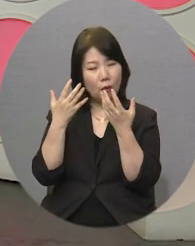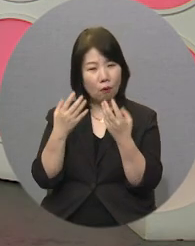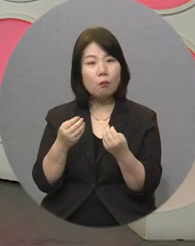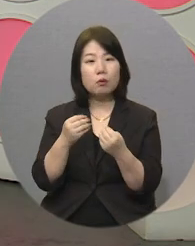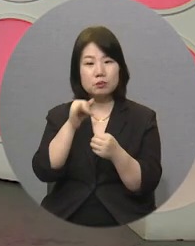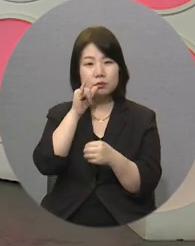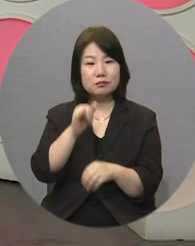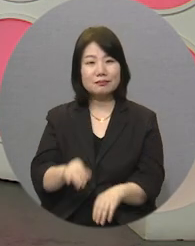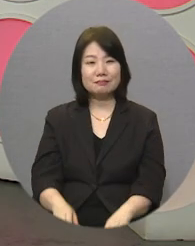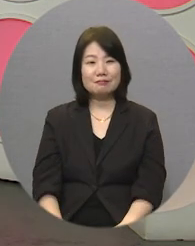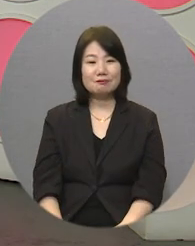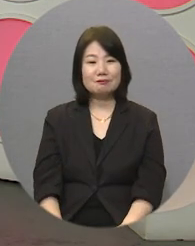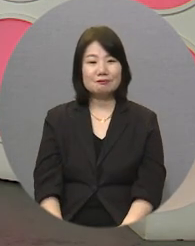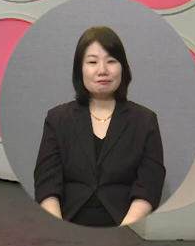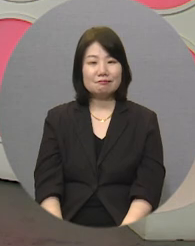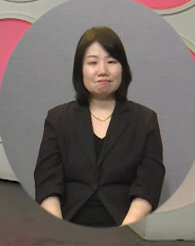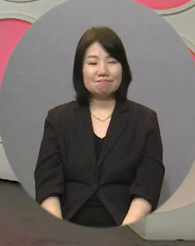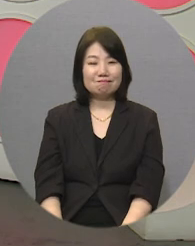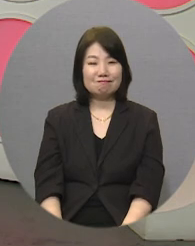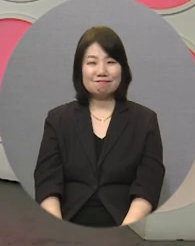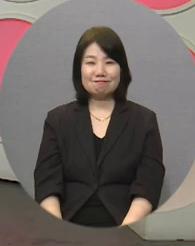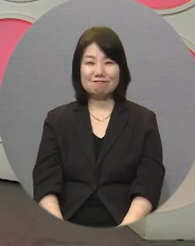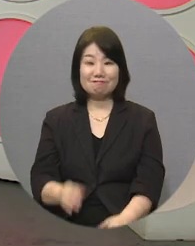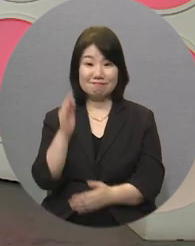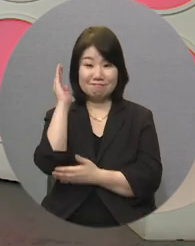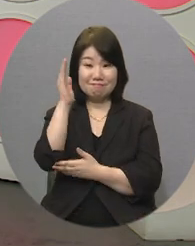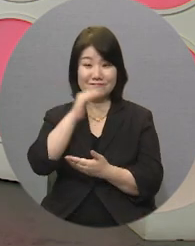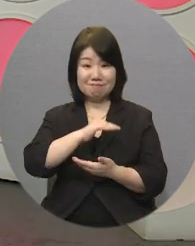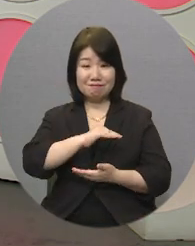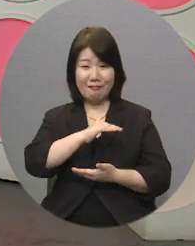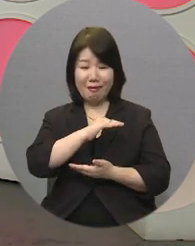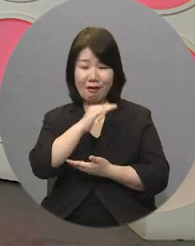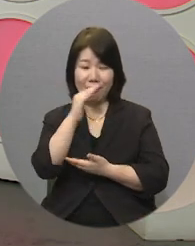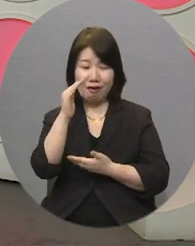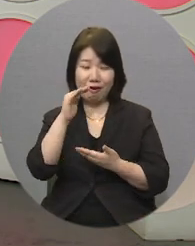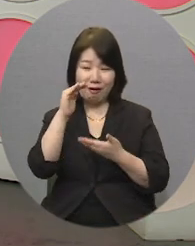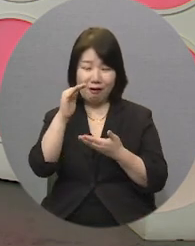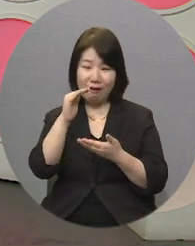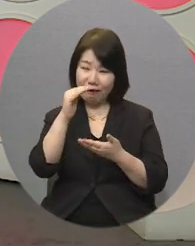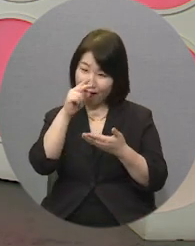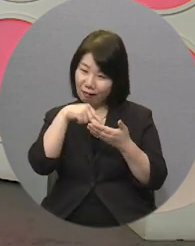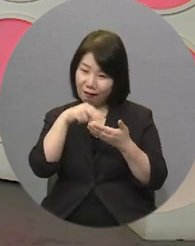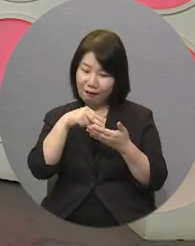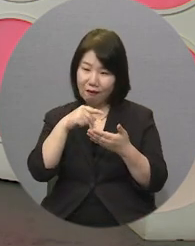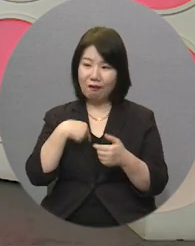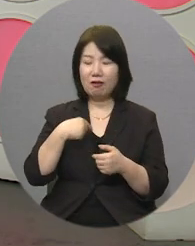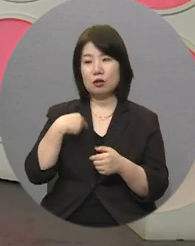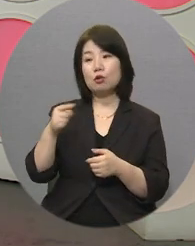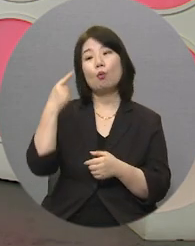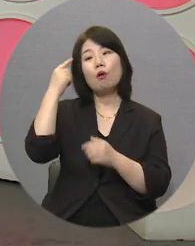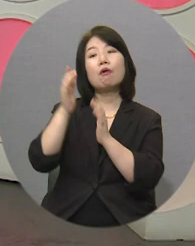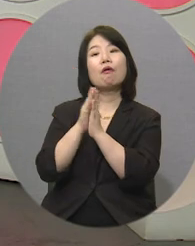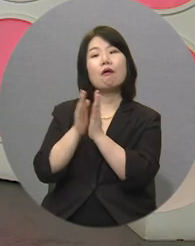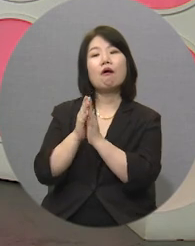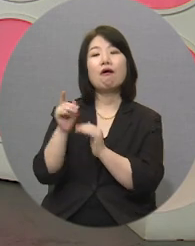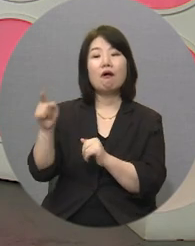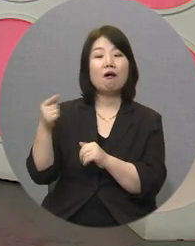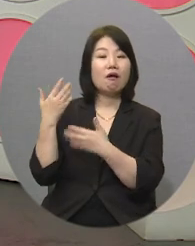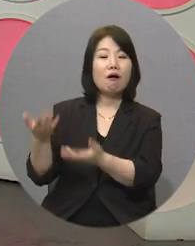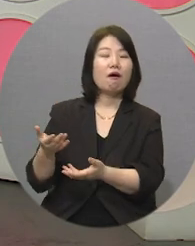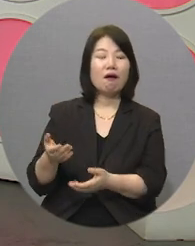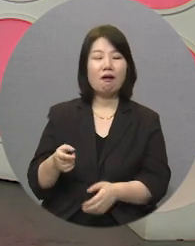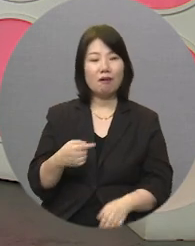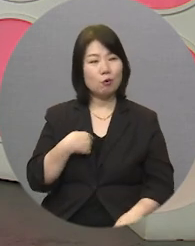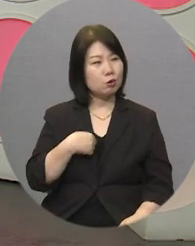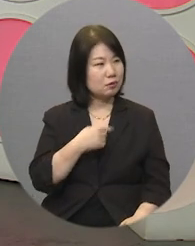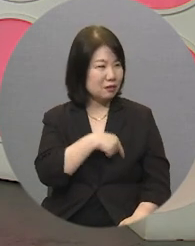많은 일들이 교차하는 그러니까, 그런 날 같아요. 이 글을 읽으니까요. 네. 그래, 네가 하고 싶은 대로 해라 해놓고 우리 어머님 아버님들이 그렇지. 많이 삐지셔. 그러니까.